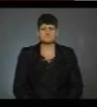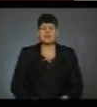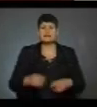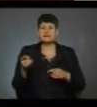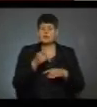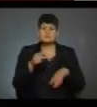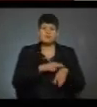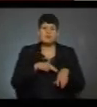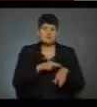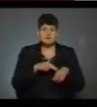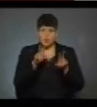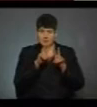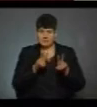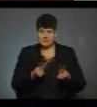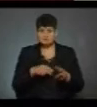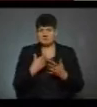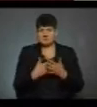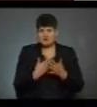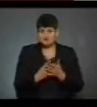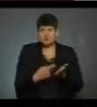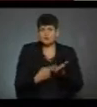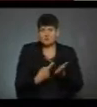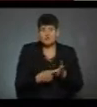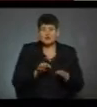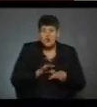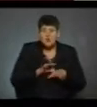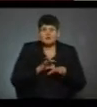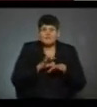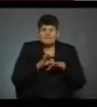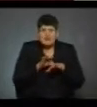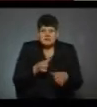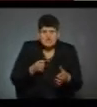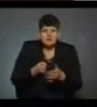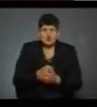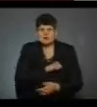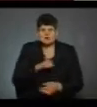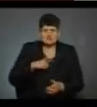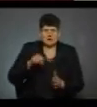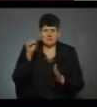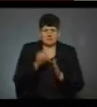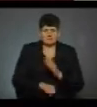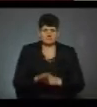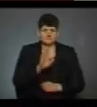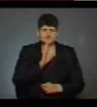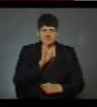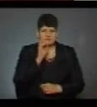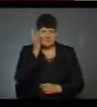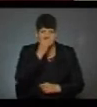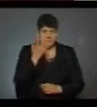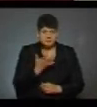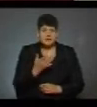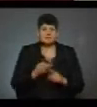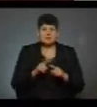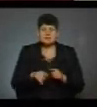Тернопільські поліцейські розглядатимуть версію доведення до самогубства студентки з Нігерії Бадмус Рафіат. Про це сьогодні розповів